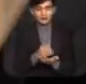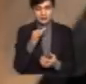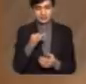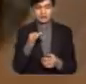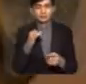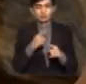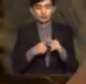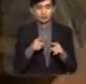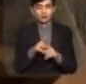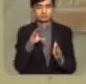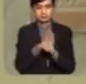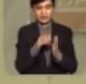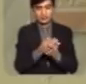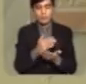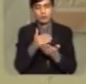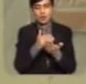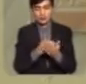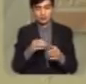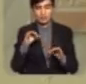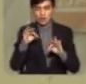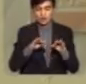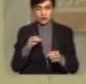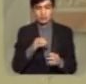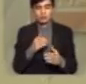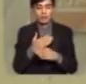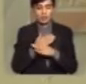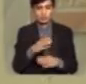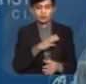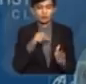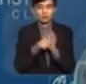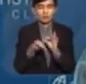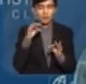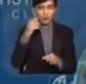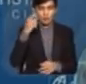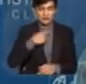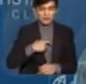специалисты рассказали проект помог многим детям избавиться от комплексов